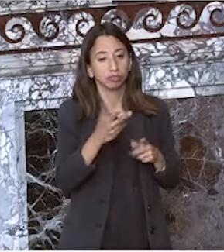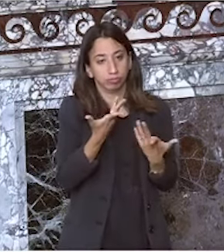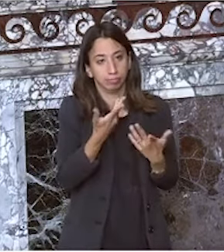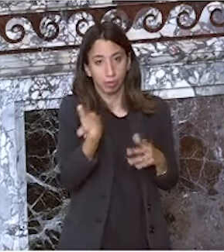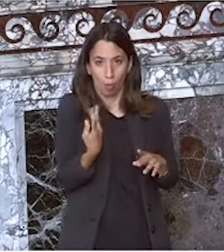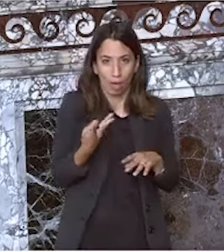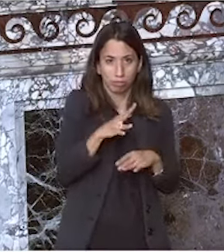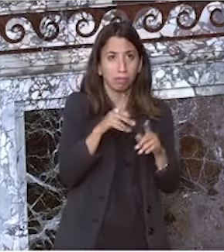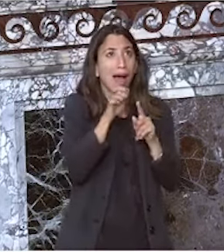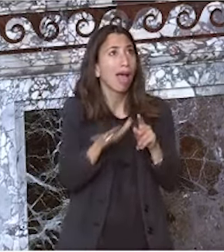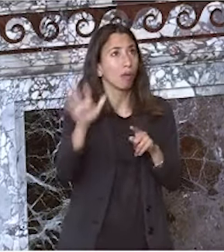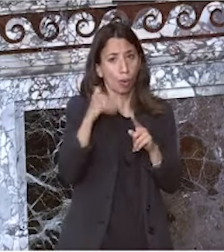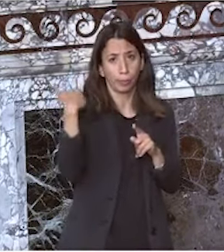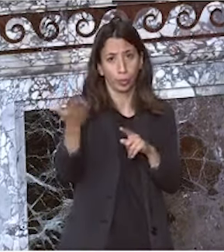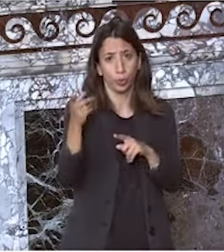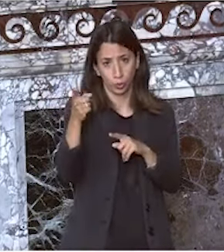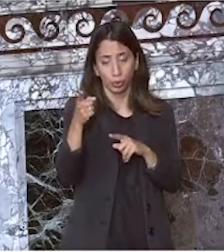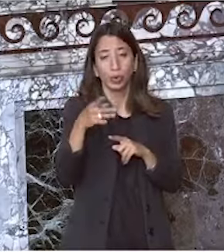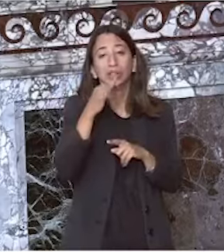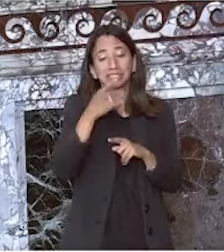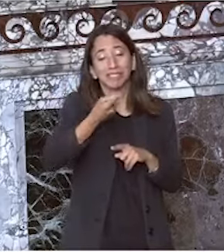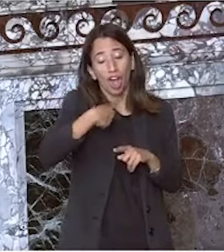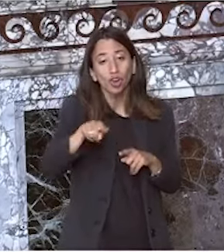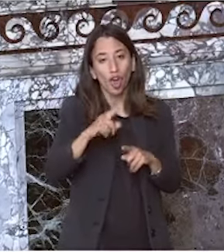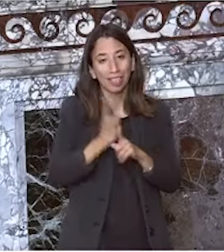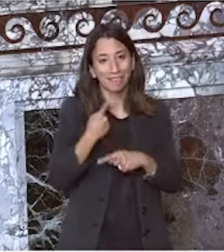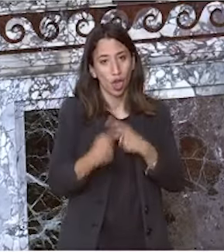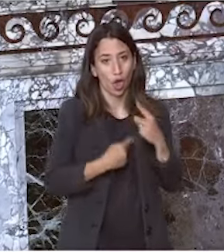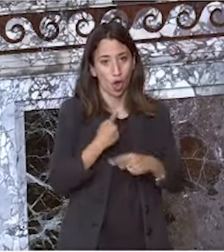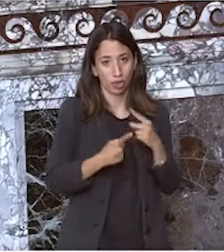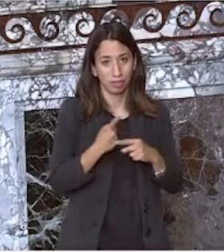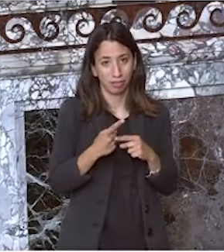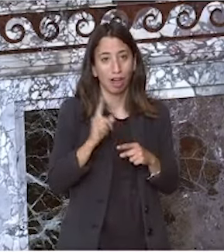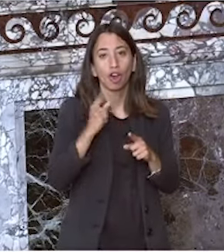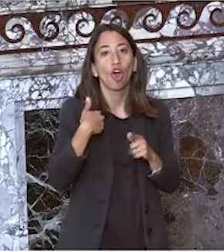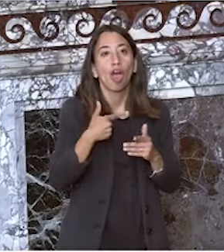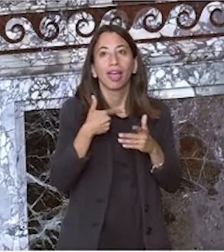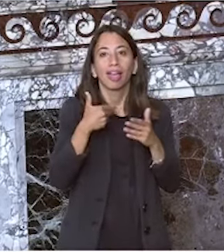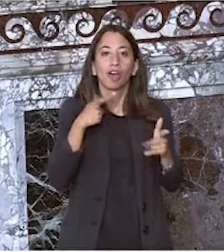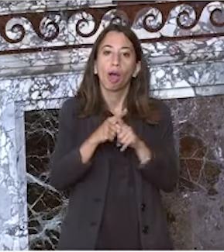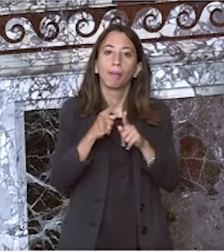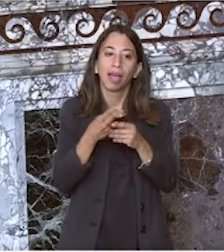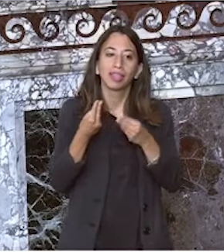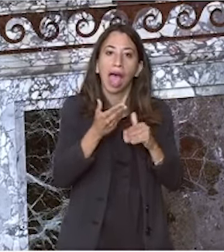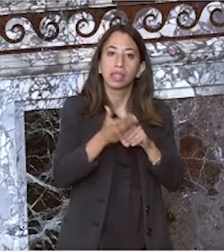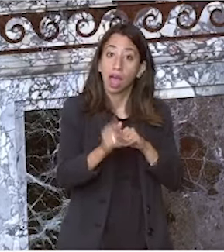europee. Vanno incrementati. Sarebbe un grave errore accumulare ritardi su questo fronte.